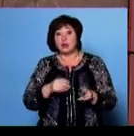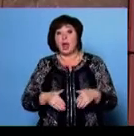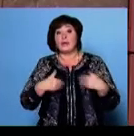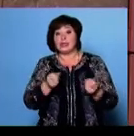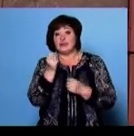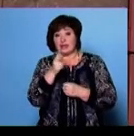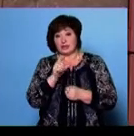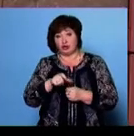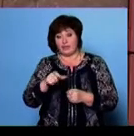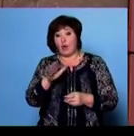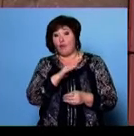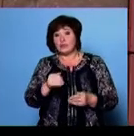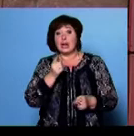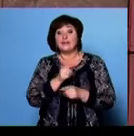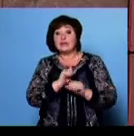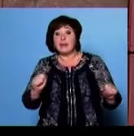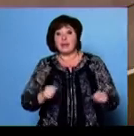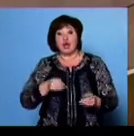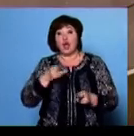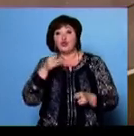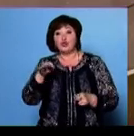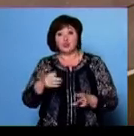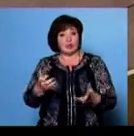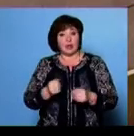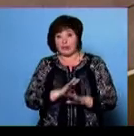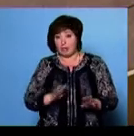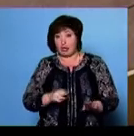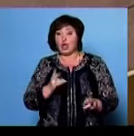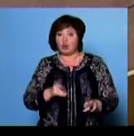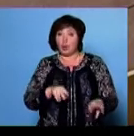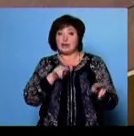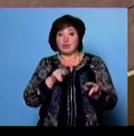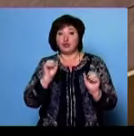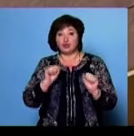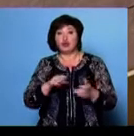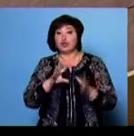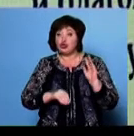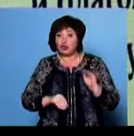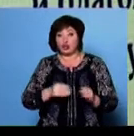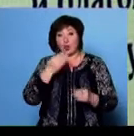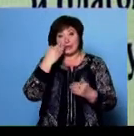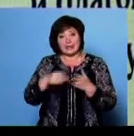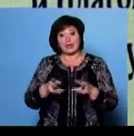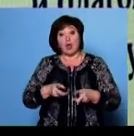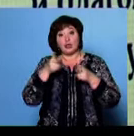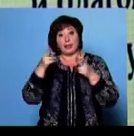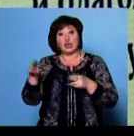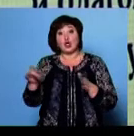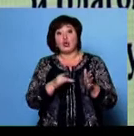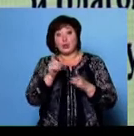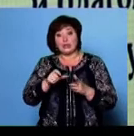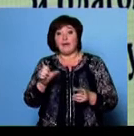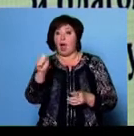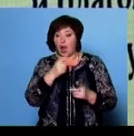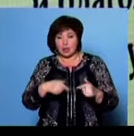человек. Официального запрета на выезд в Турцию Россия не принимала. Однако надзорный орган считает, что отказавшимся от поездок туристам агентство должны